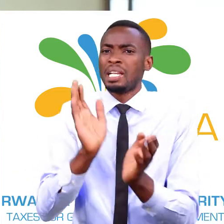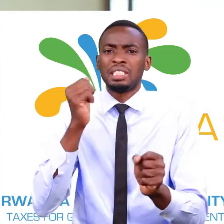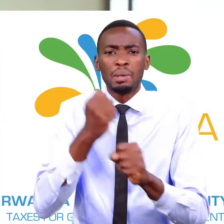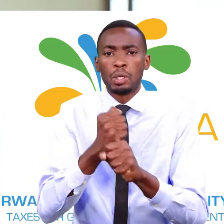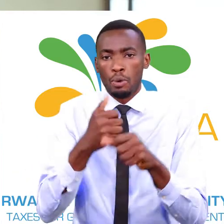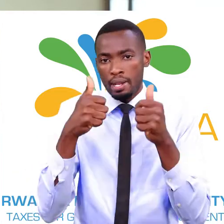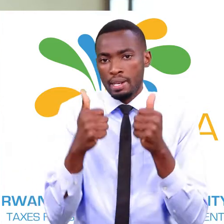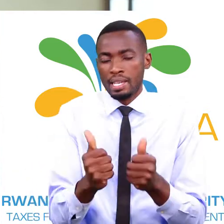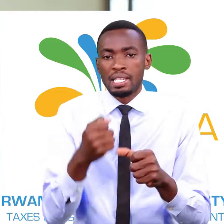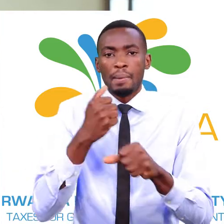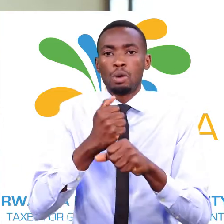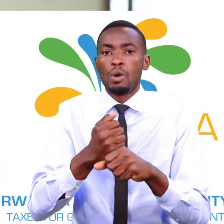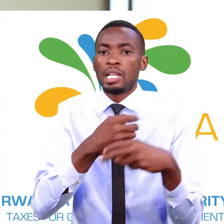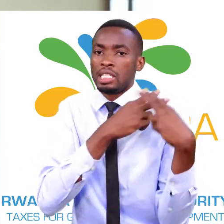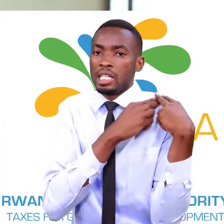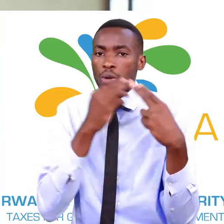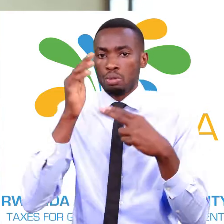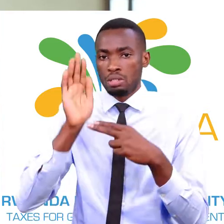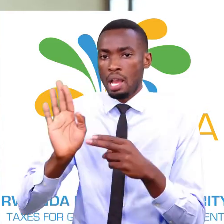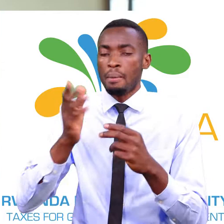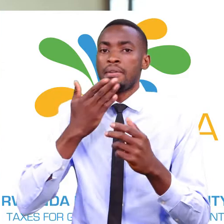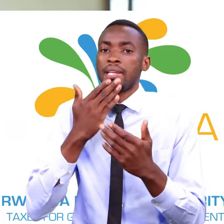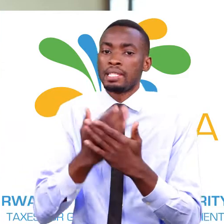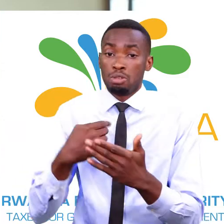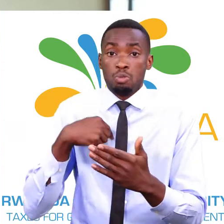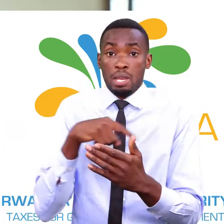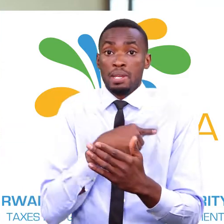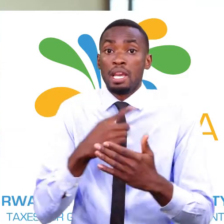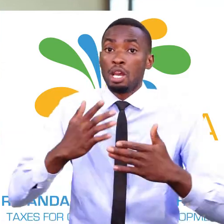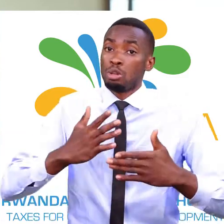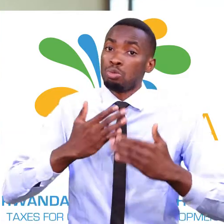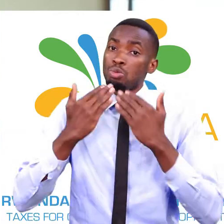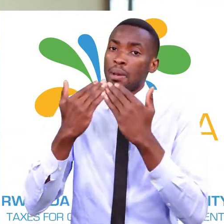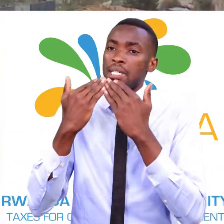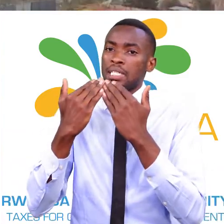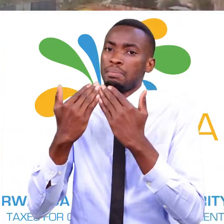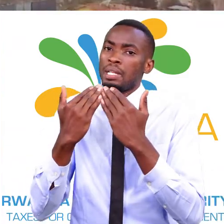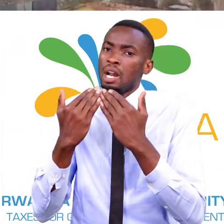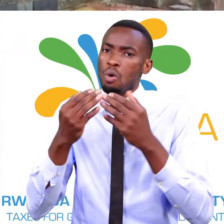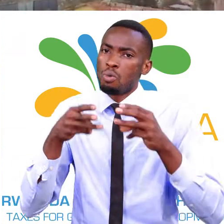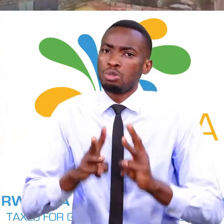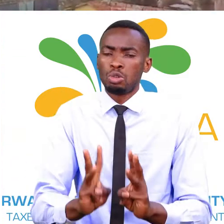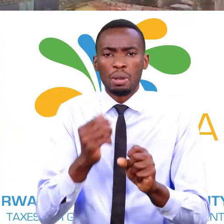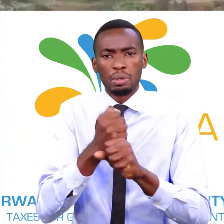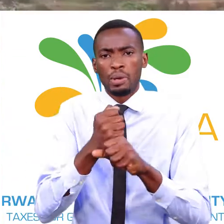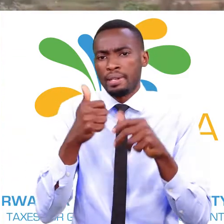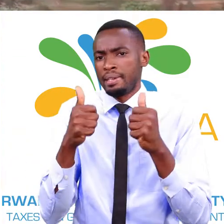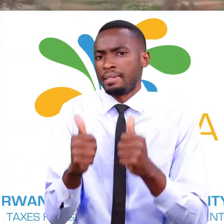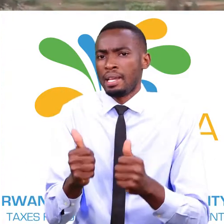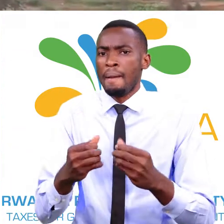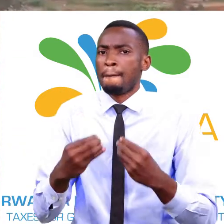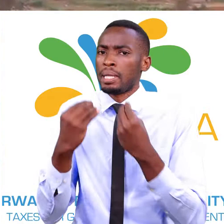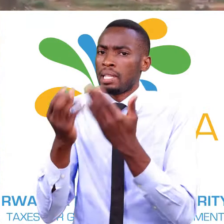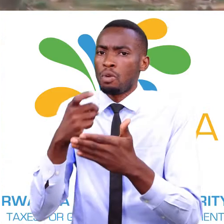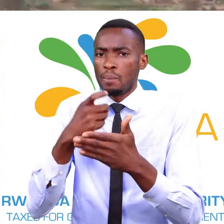hejuru baritabira kuzuza inshingano zabo mu by'ukuri tubashimira uruhare rwabo mu kuzuza inshingano bishyura